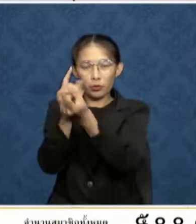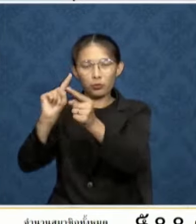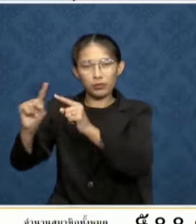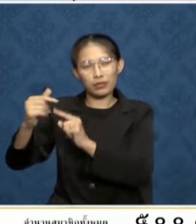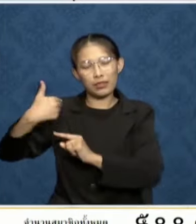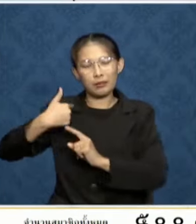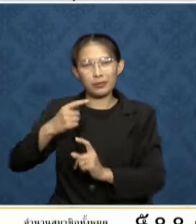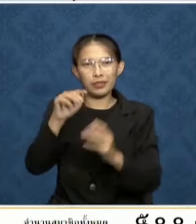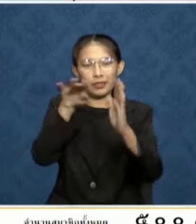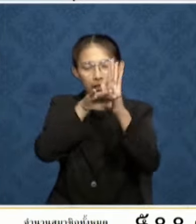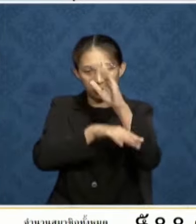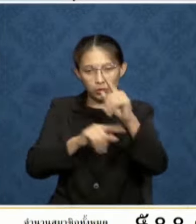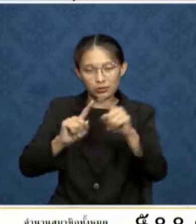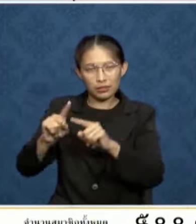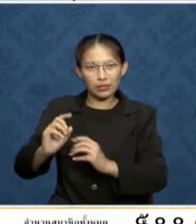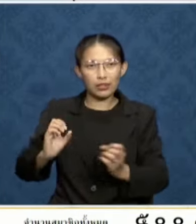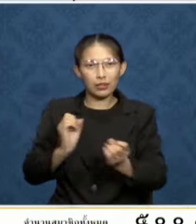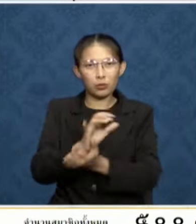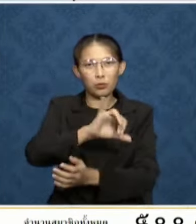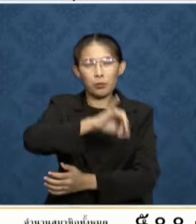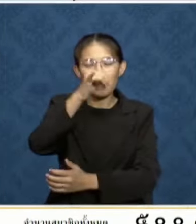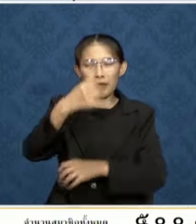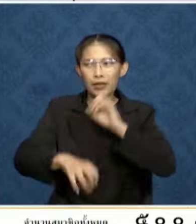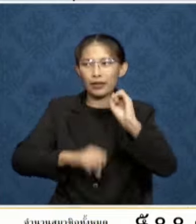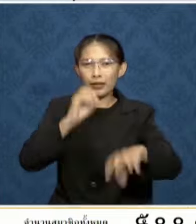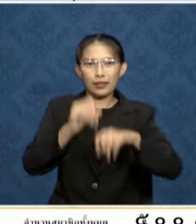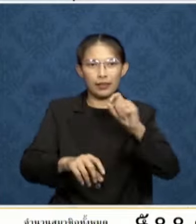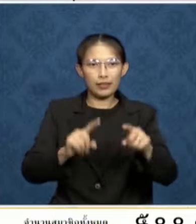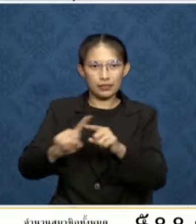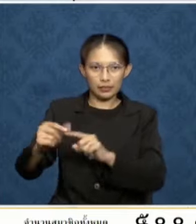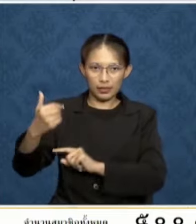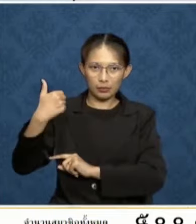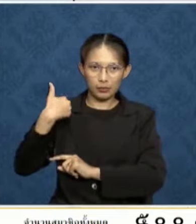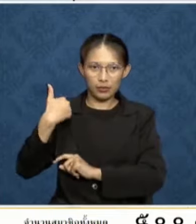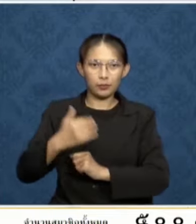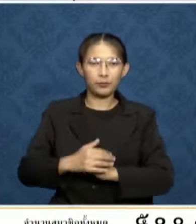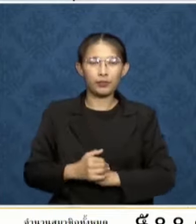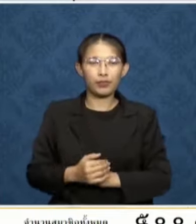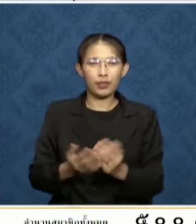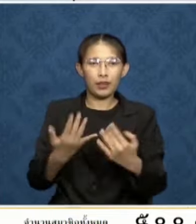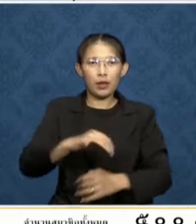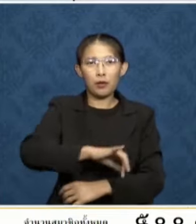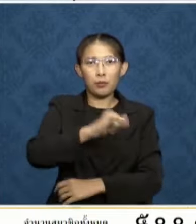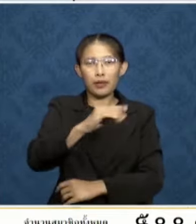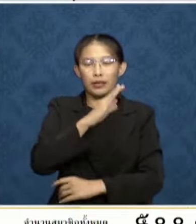เป็เรอง